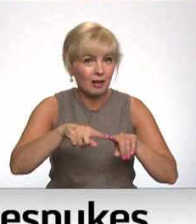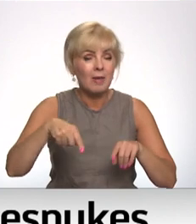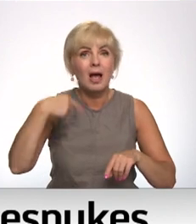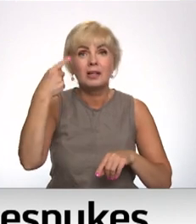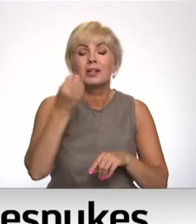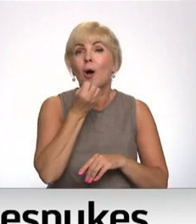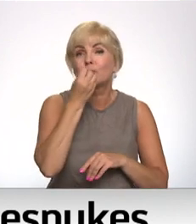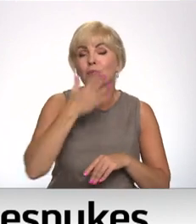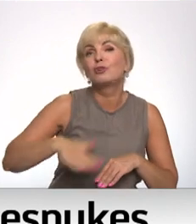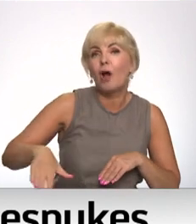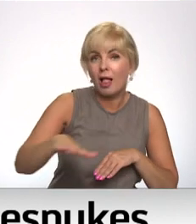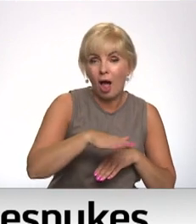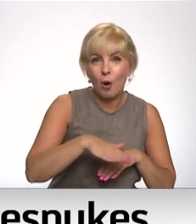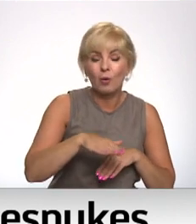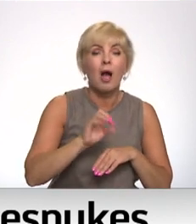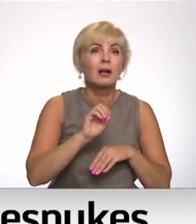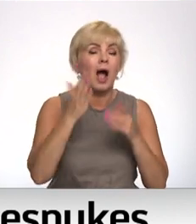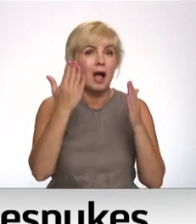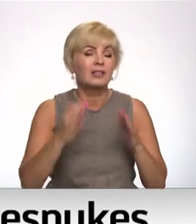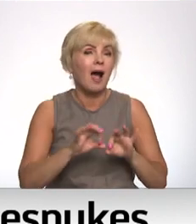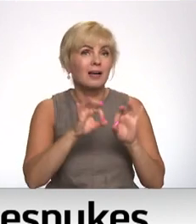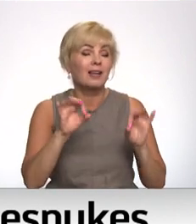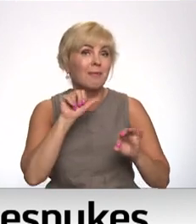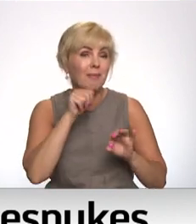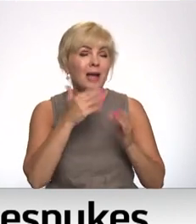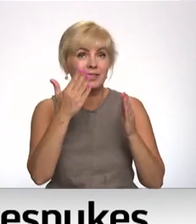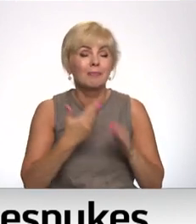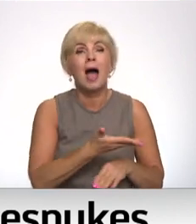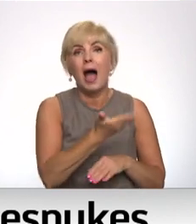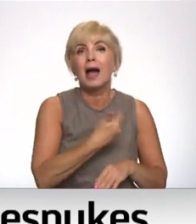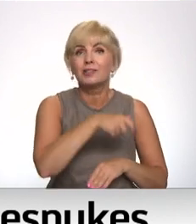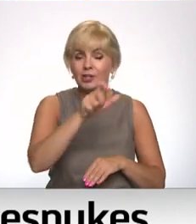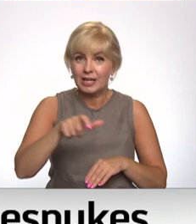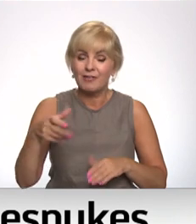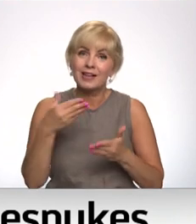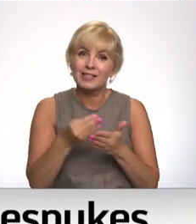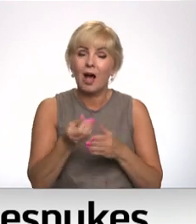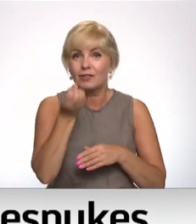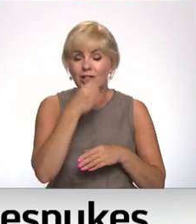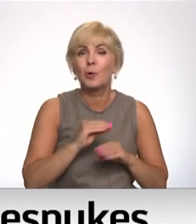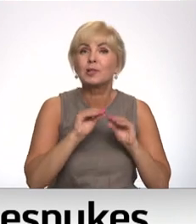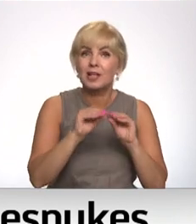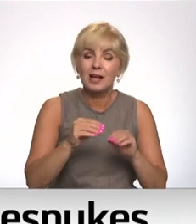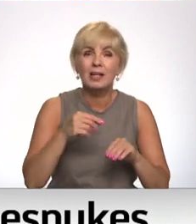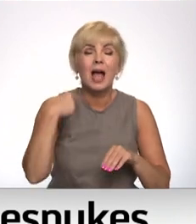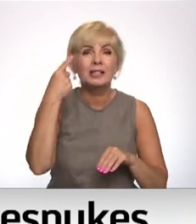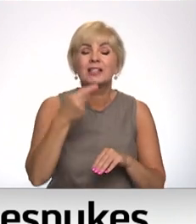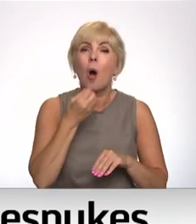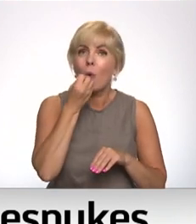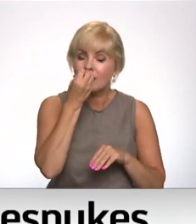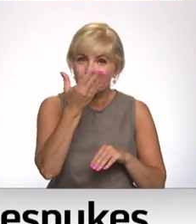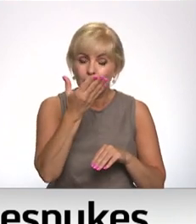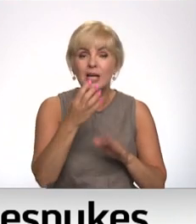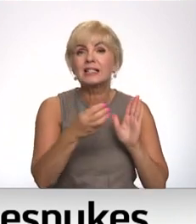puķu laukiem. Tā var raksturot akciju, kas aizsākās maija sākumā, aicinot iedzīvotājus savos dārzos stādīt saules puķes, tādējādi